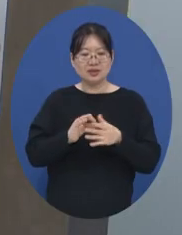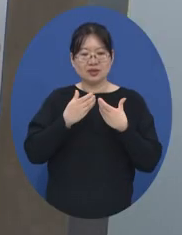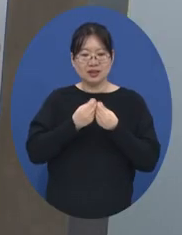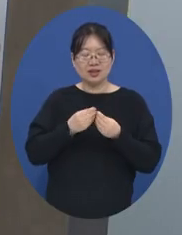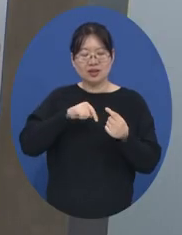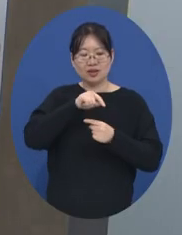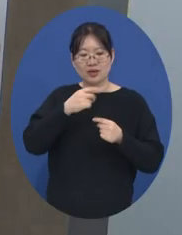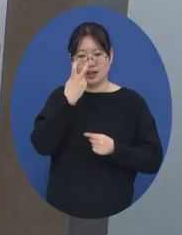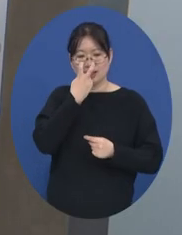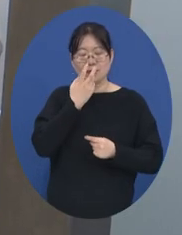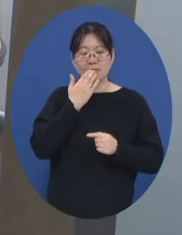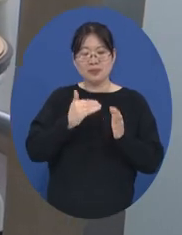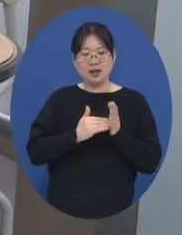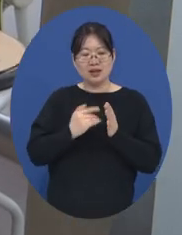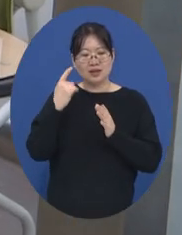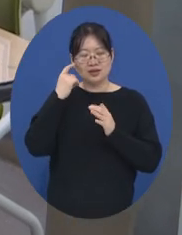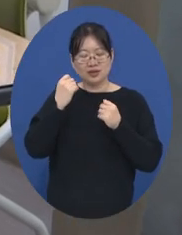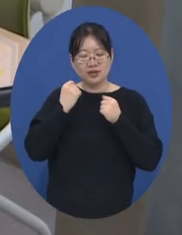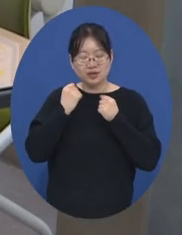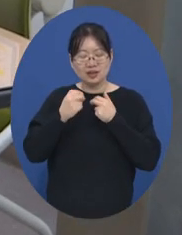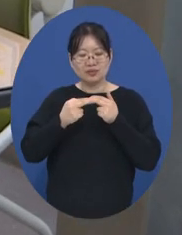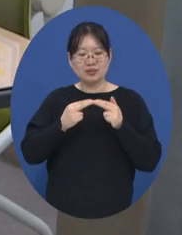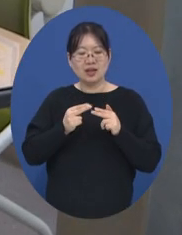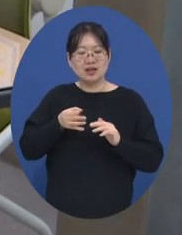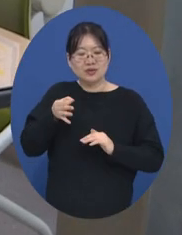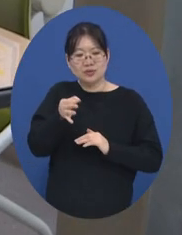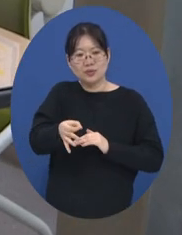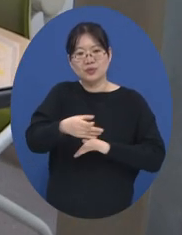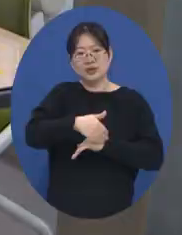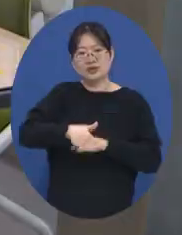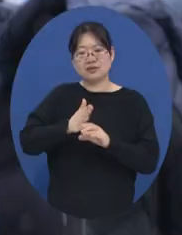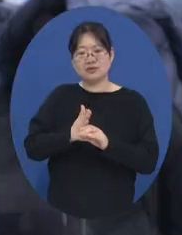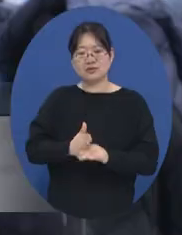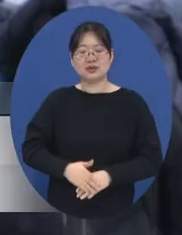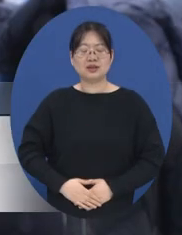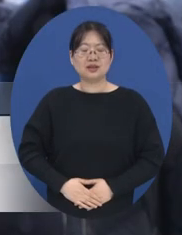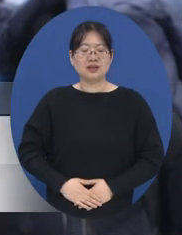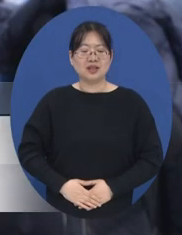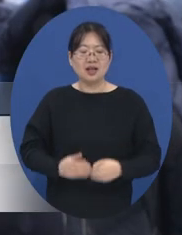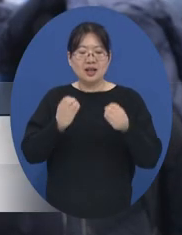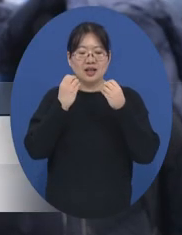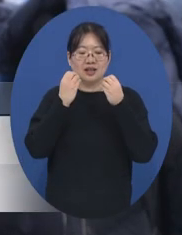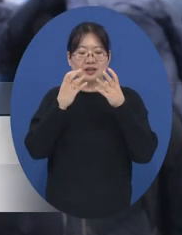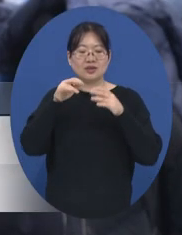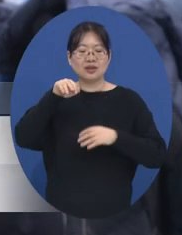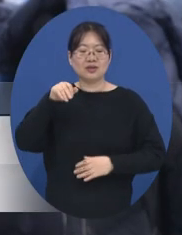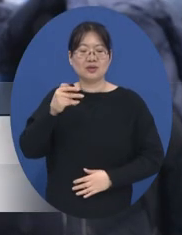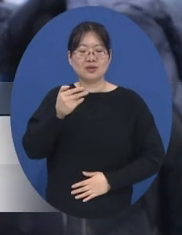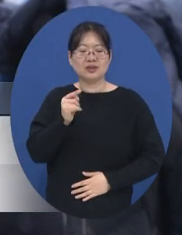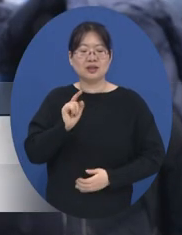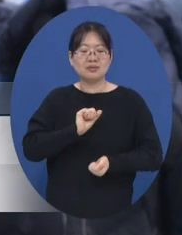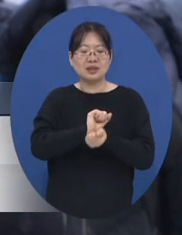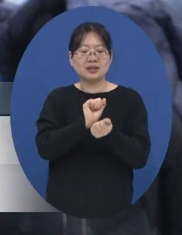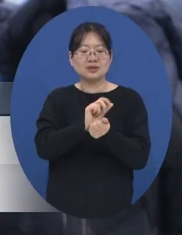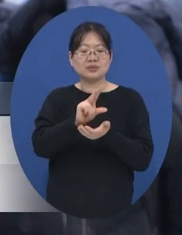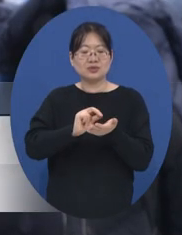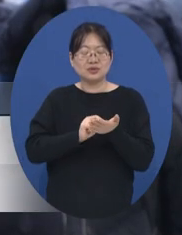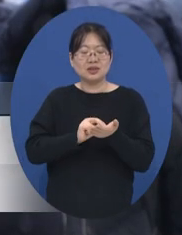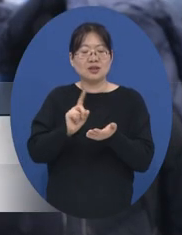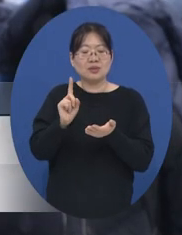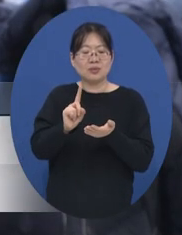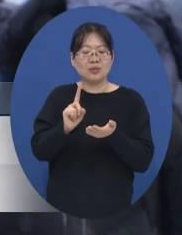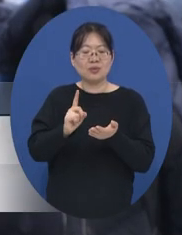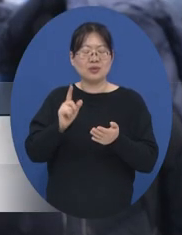예정 또 정신건강의학과 치료비를 지원할 방침입니다 신종 코로나바이러스 사태가 과 민에게